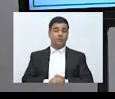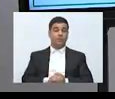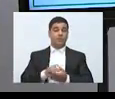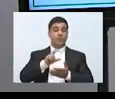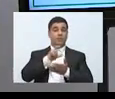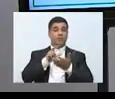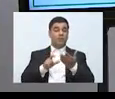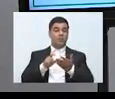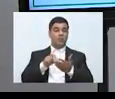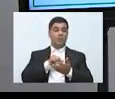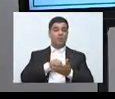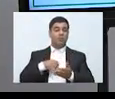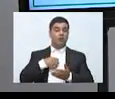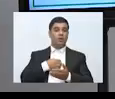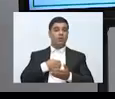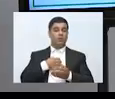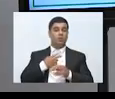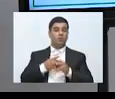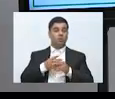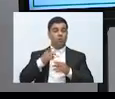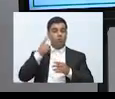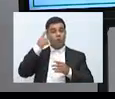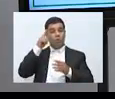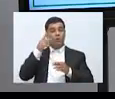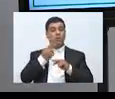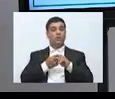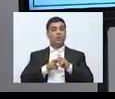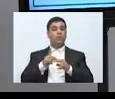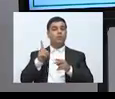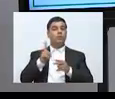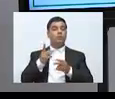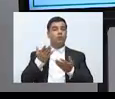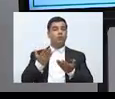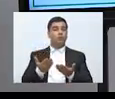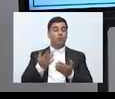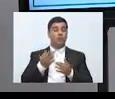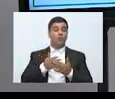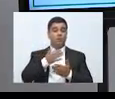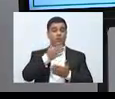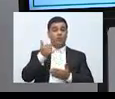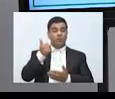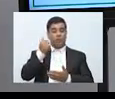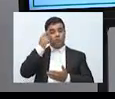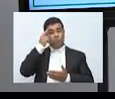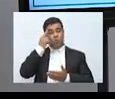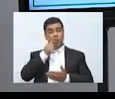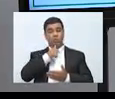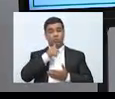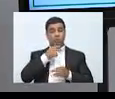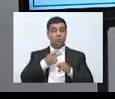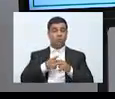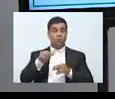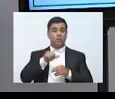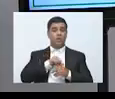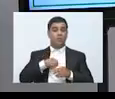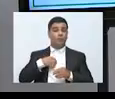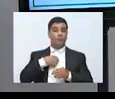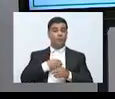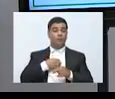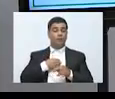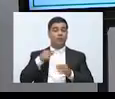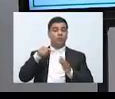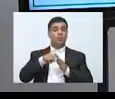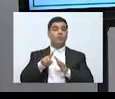She'rning asosiy g'oyasi nimadan iborat deb o'ylaysiz? Yaxshilab o'ylab ko'ring va she'rning asosiy g'oyasi